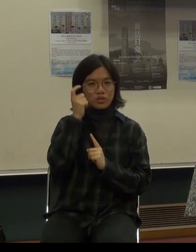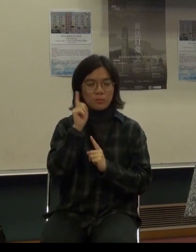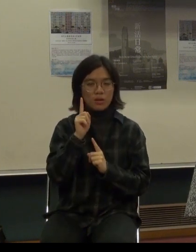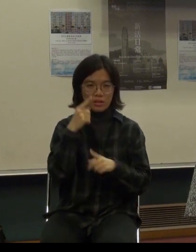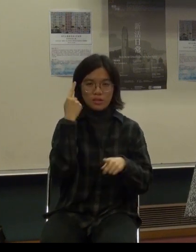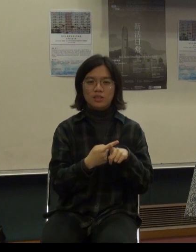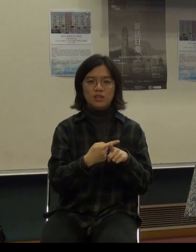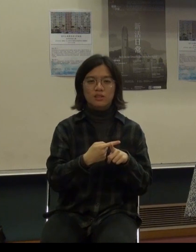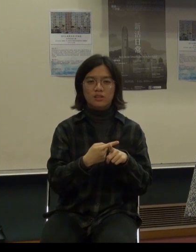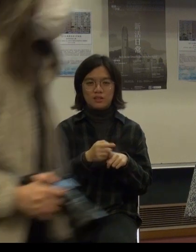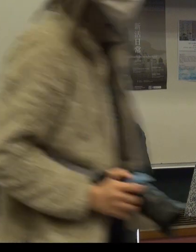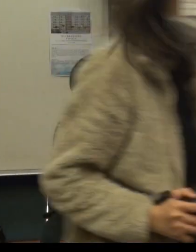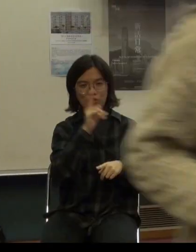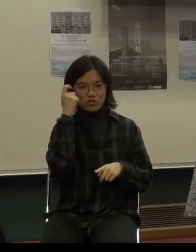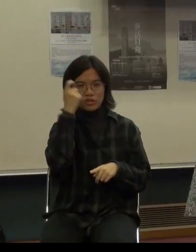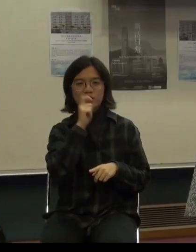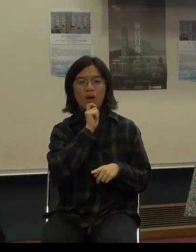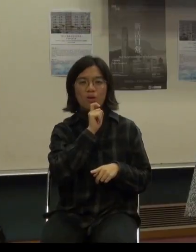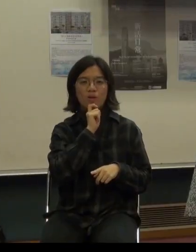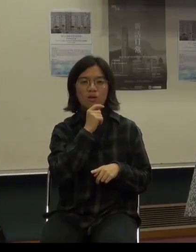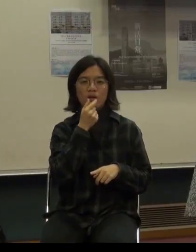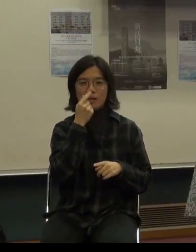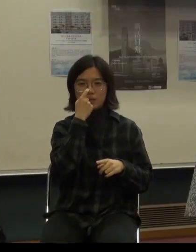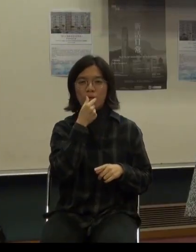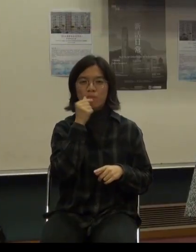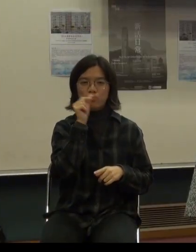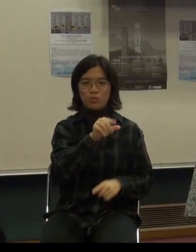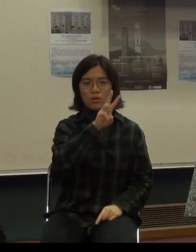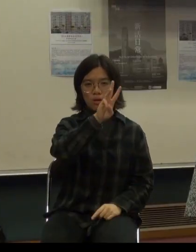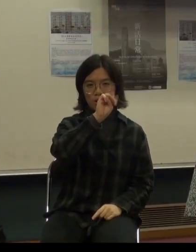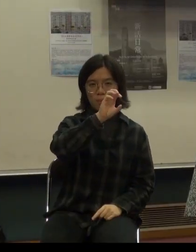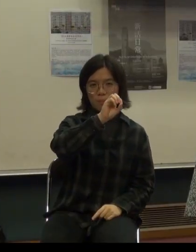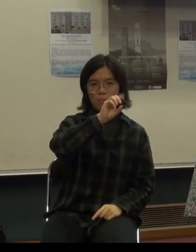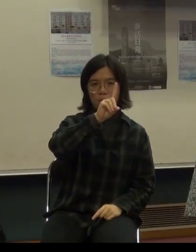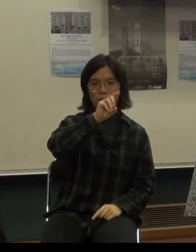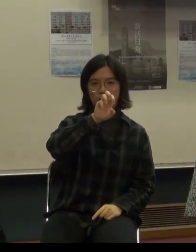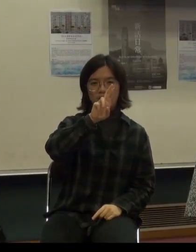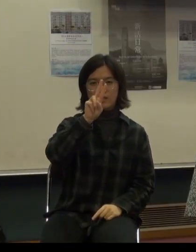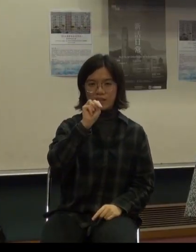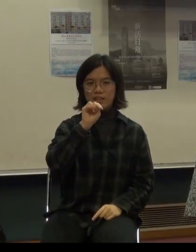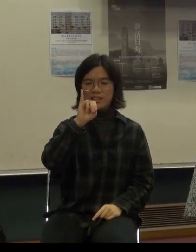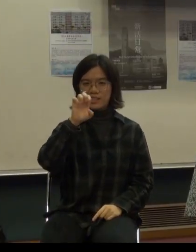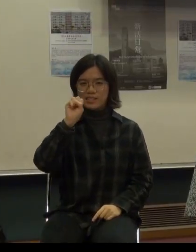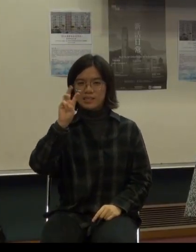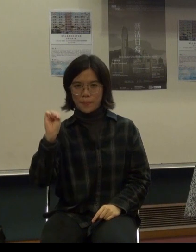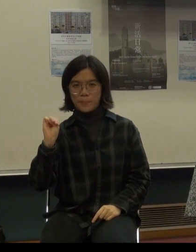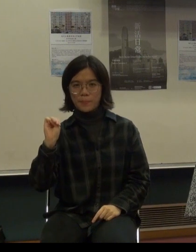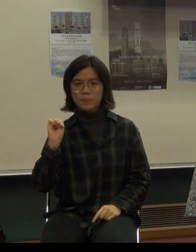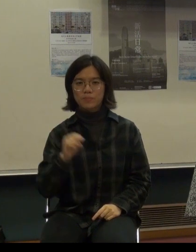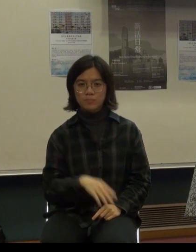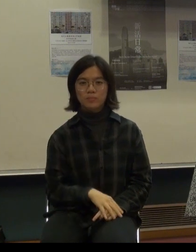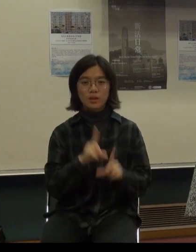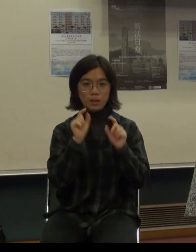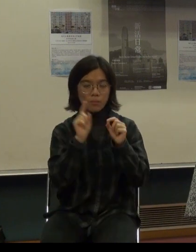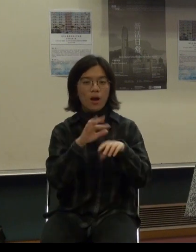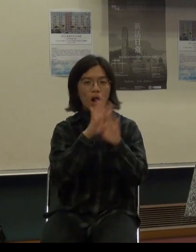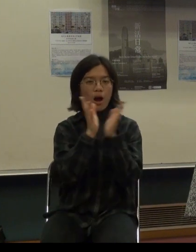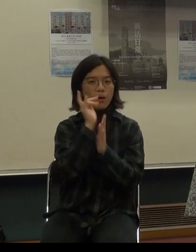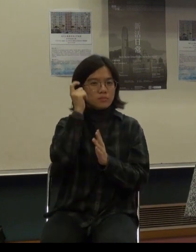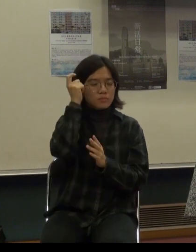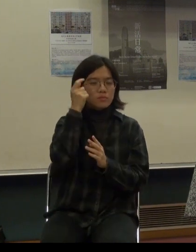的一個主義來的，其實我們即如果用英文它是 modernism， 它是一個主義 的就是說它是一個所有的主義都是一個思潮